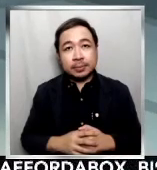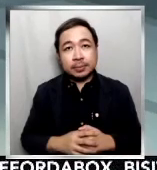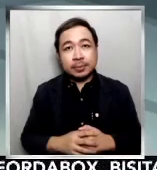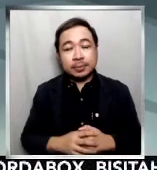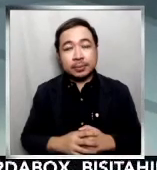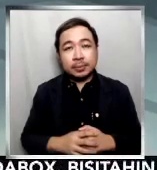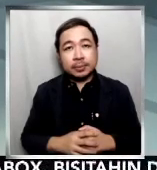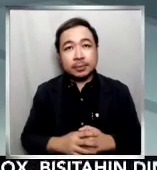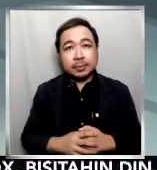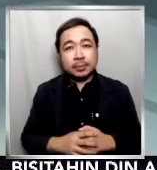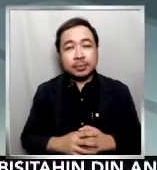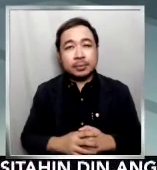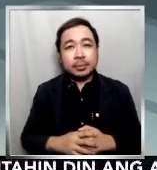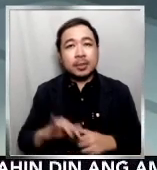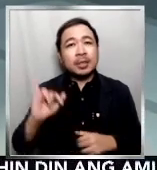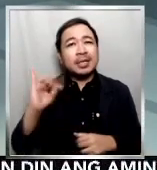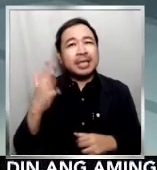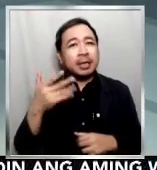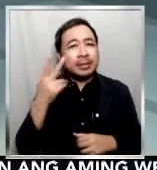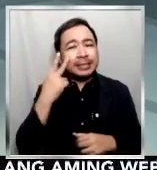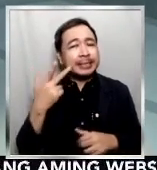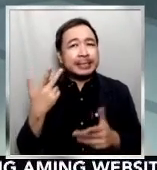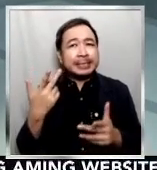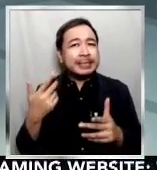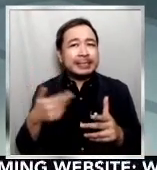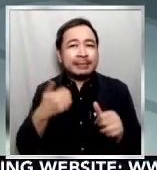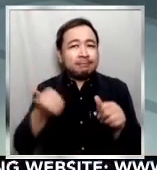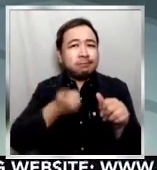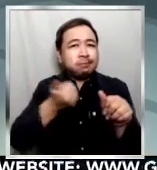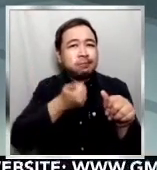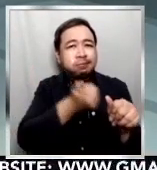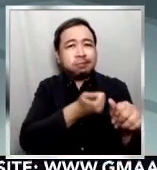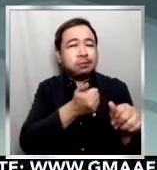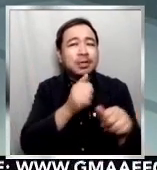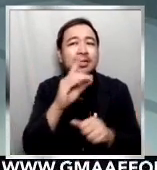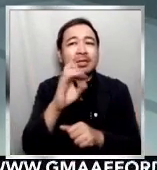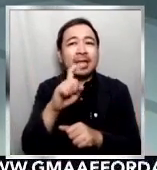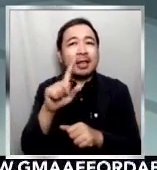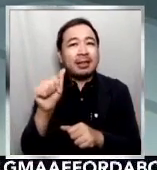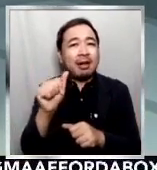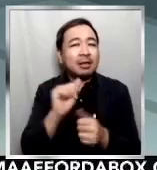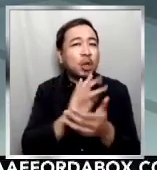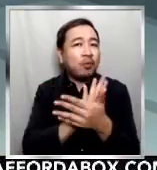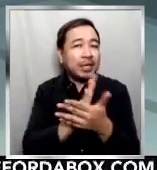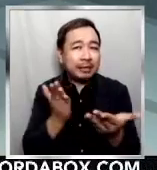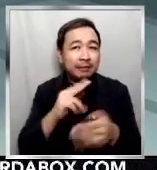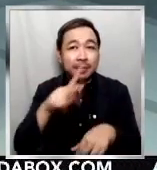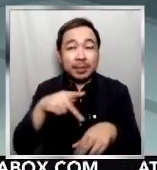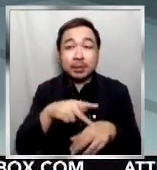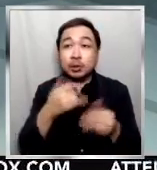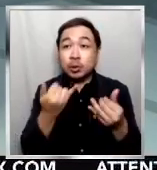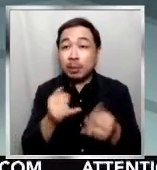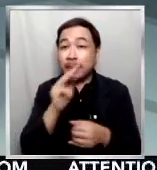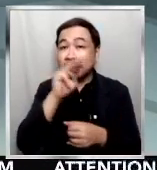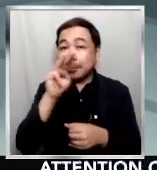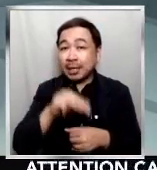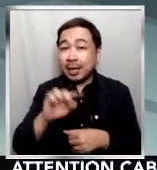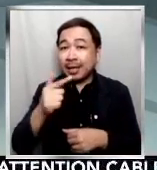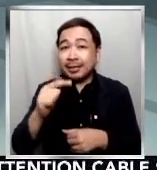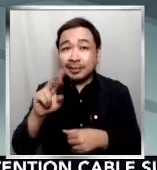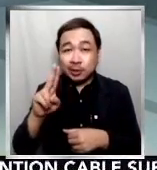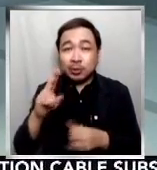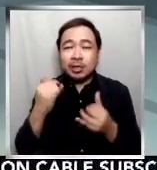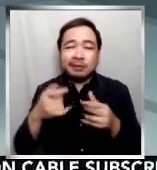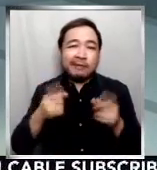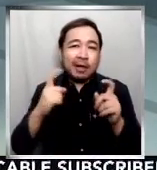Mistulang nakikipaghabulan daw sa Delta variant ang Pilipinas. Kaya mga lokal na pamahalaan sa Metro Manila, pinapaspasan na raw ang pagbabakuna